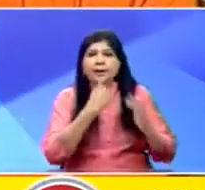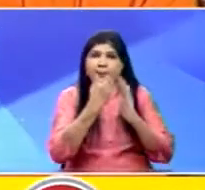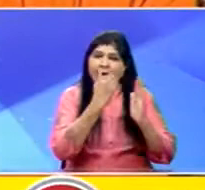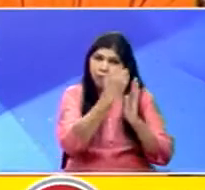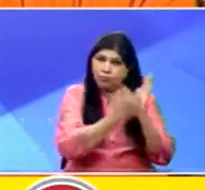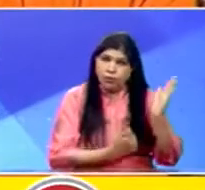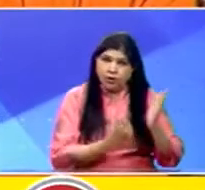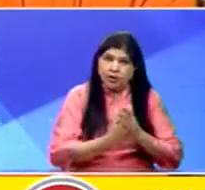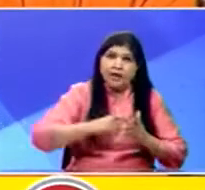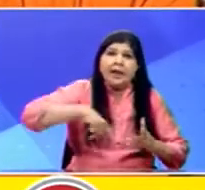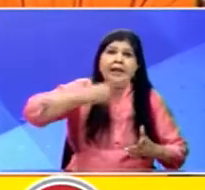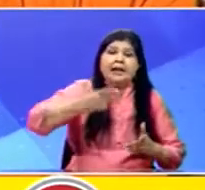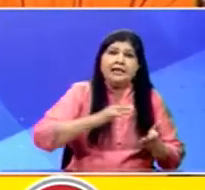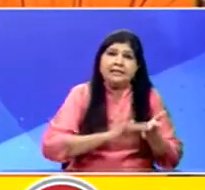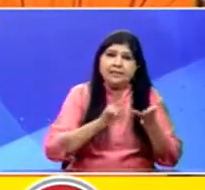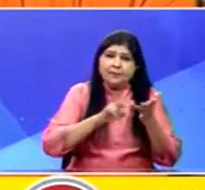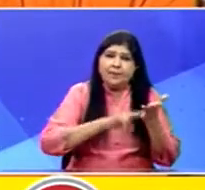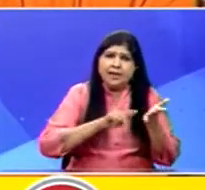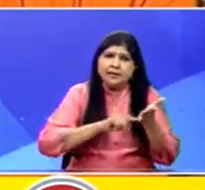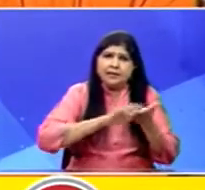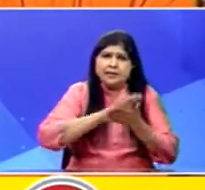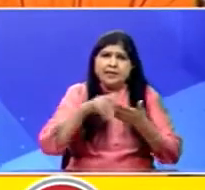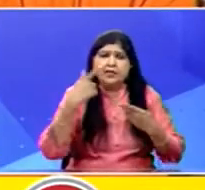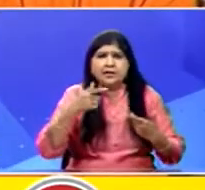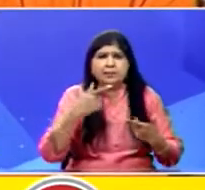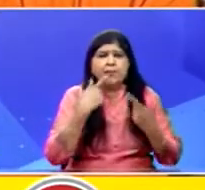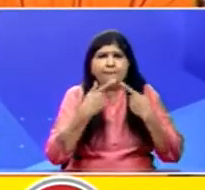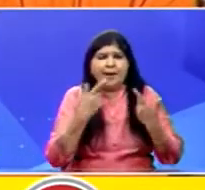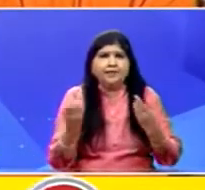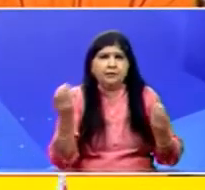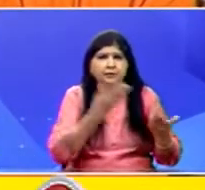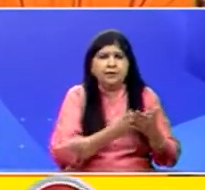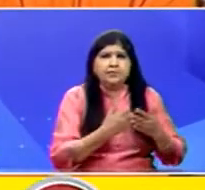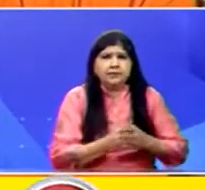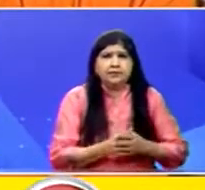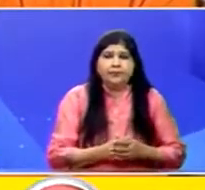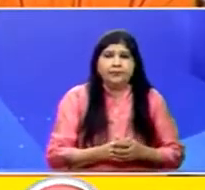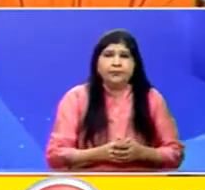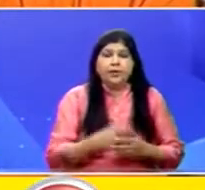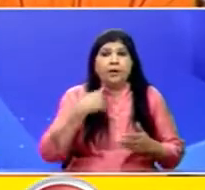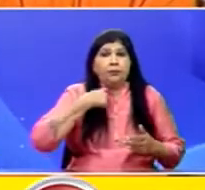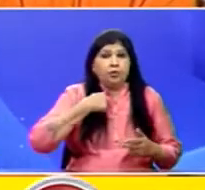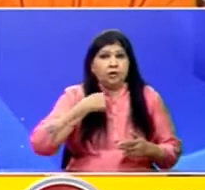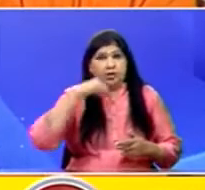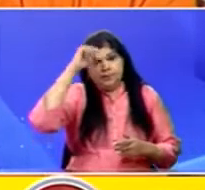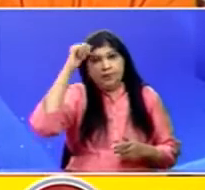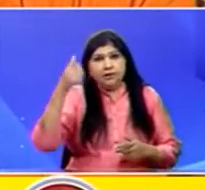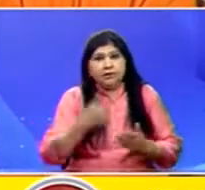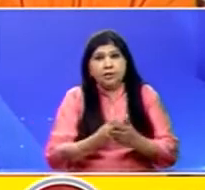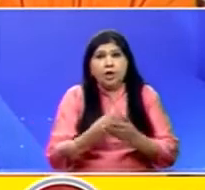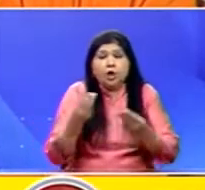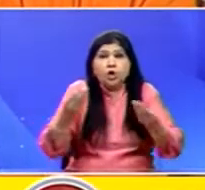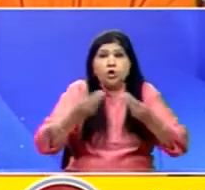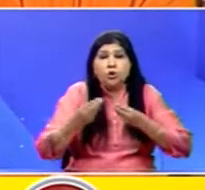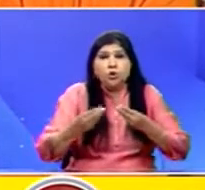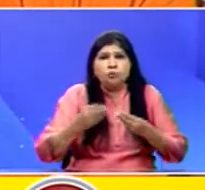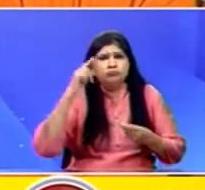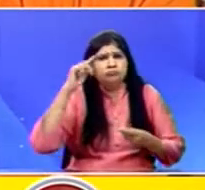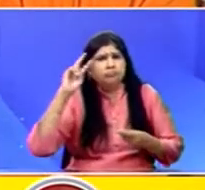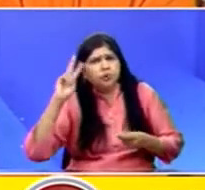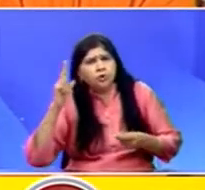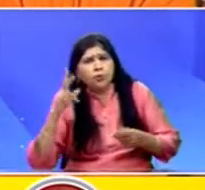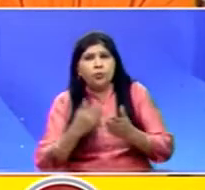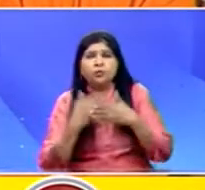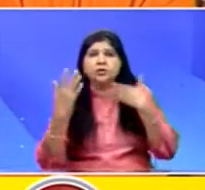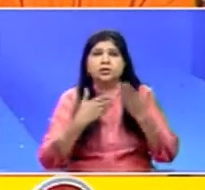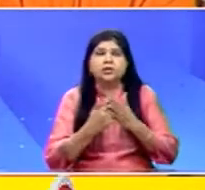में आने वाले एपिसोड में इस पर चर्चा कर सकते हैं। मुझे अपने देशवासियों में इस तरह के जज्बे को देखकर